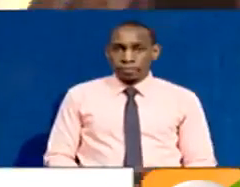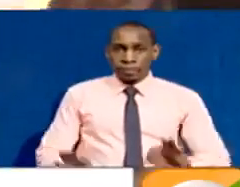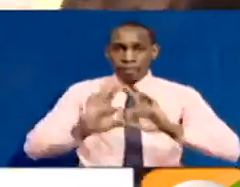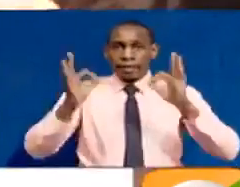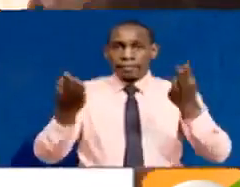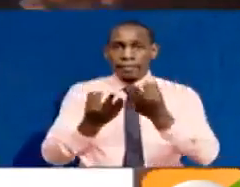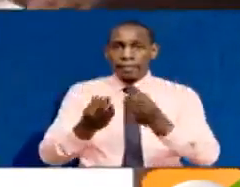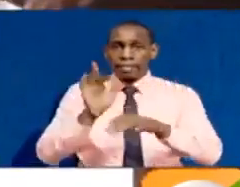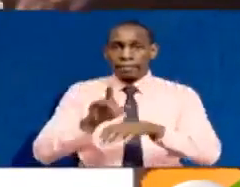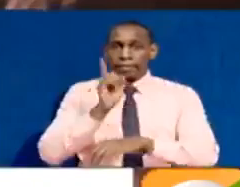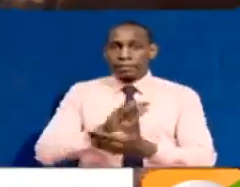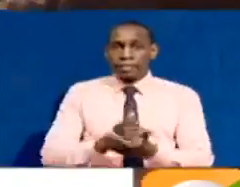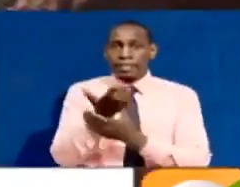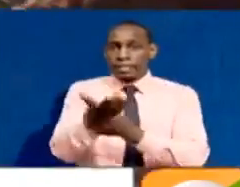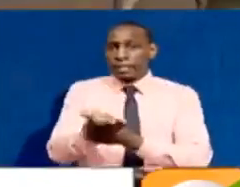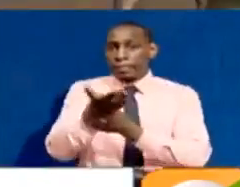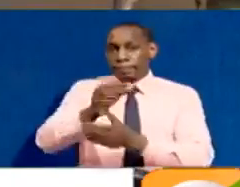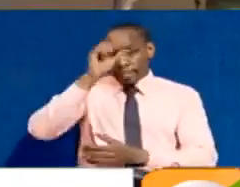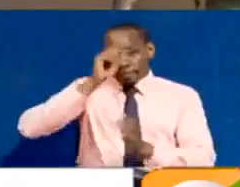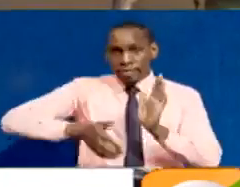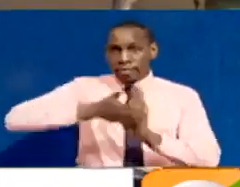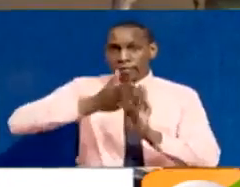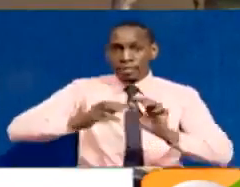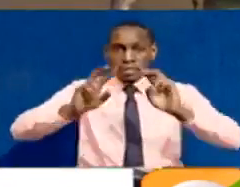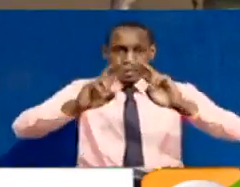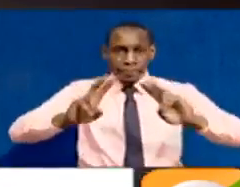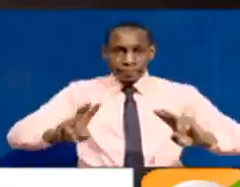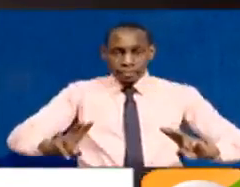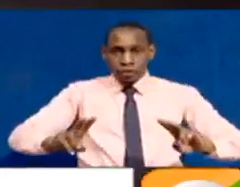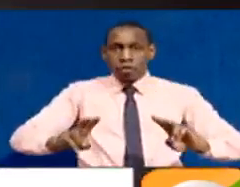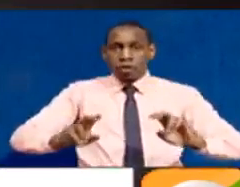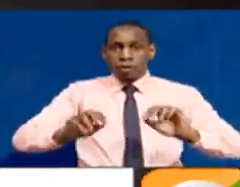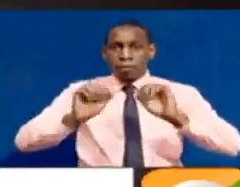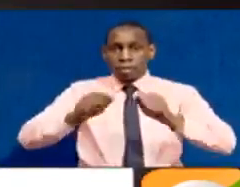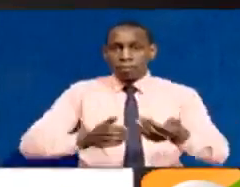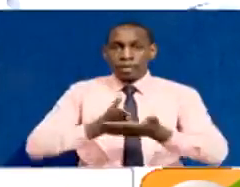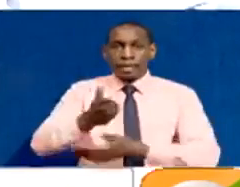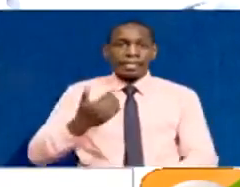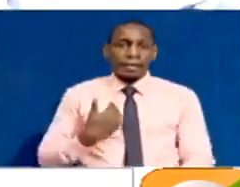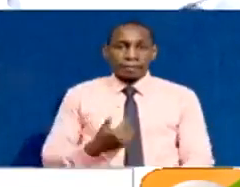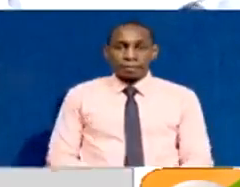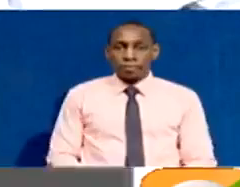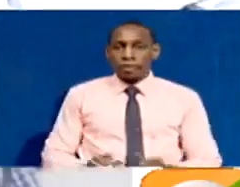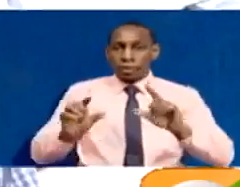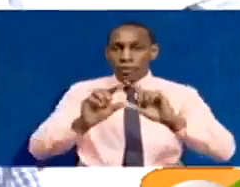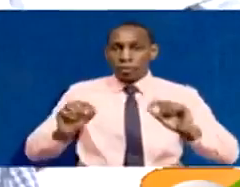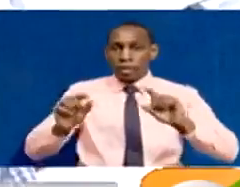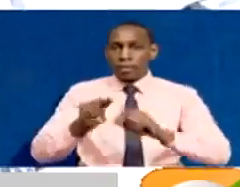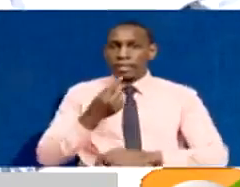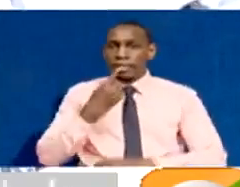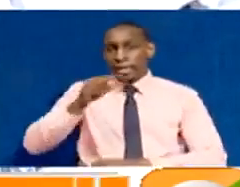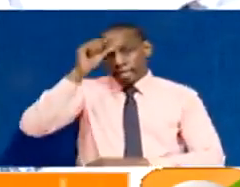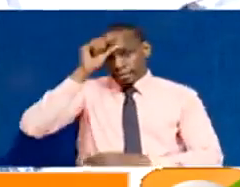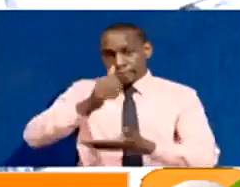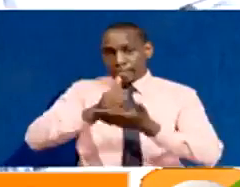Familia zilizoathirika zikitoa wito kwa serikali kuharakisha uchunguzi ili haki itendeke. Tunasema serikali